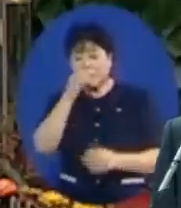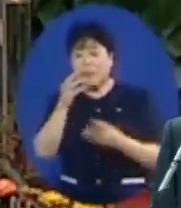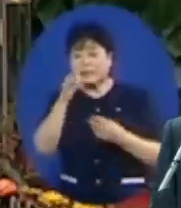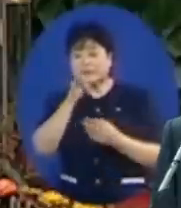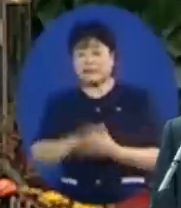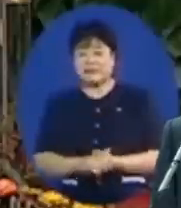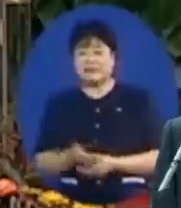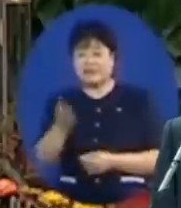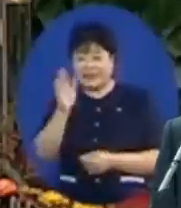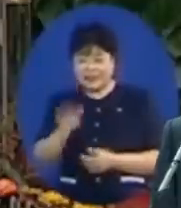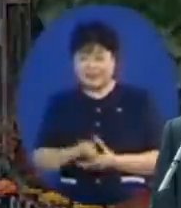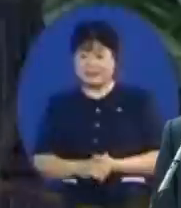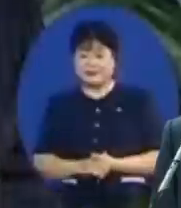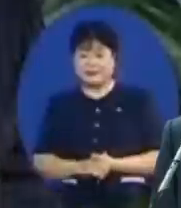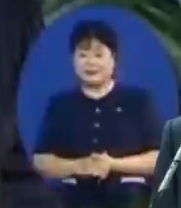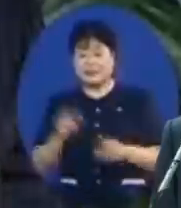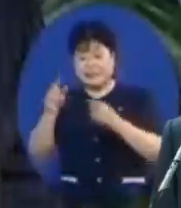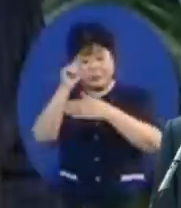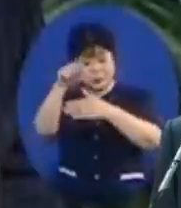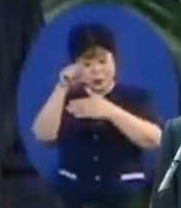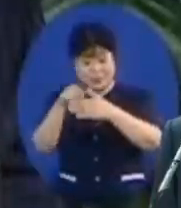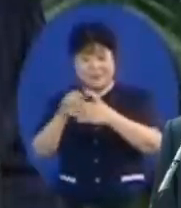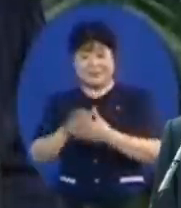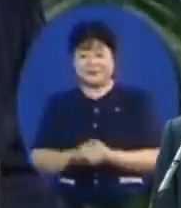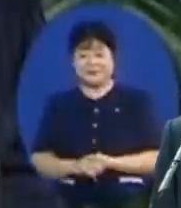하는데 우리 생활에